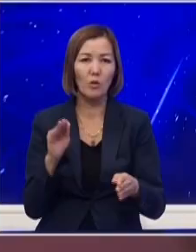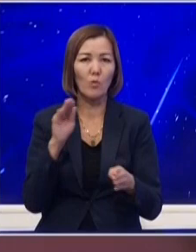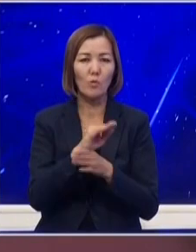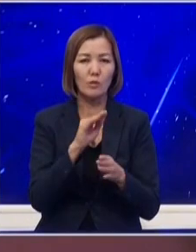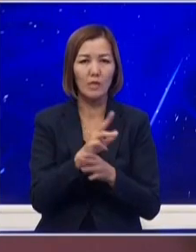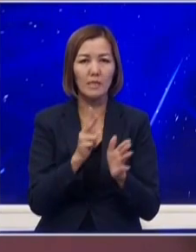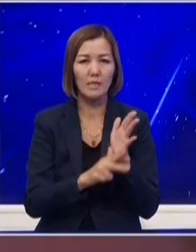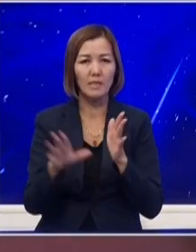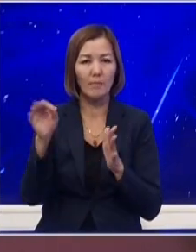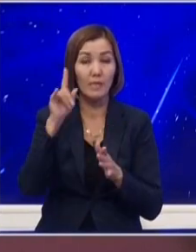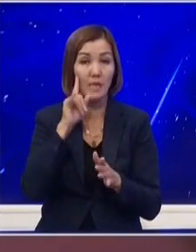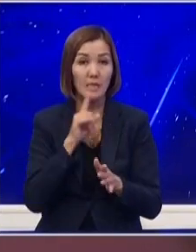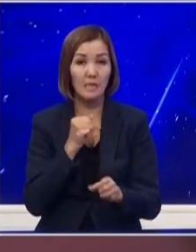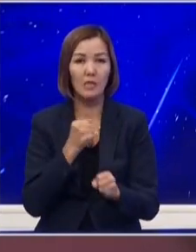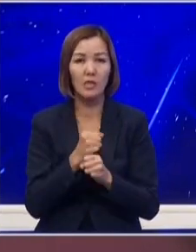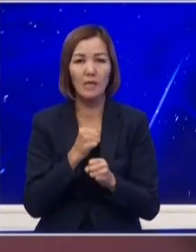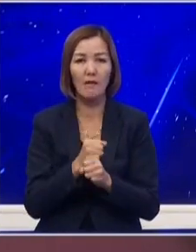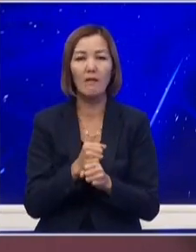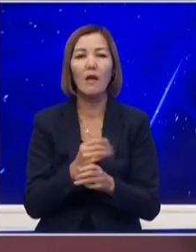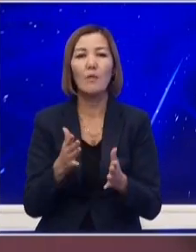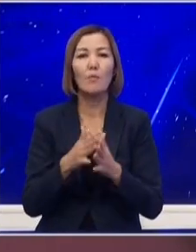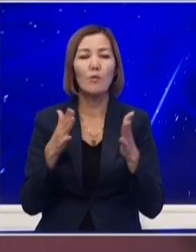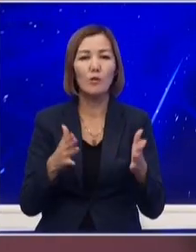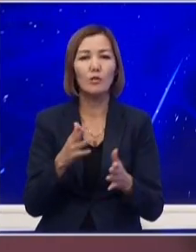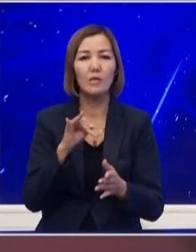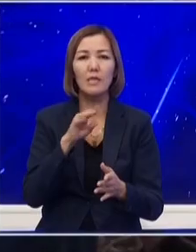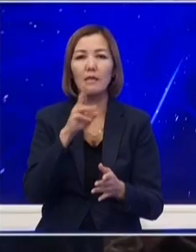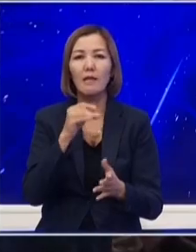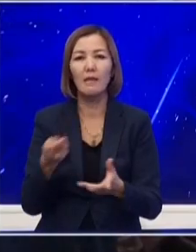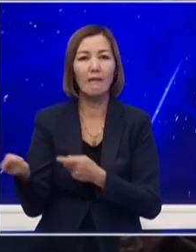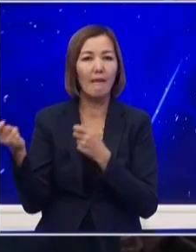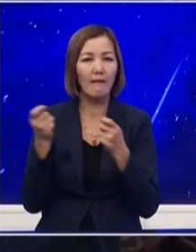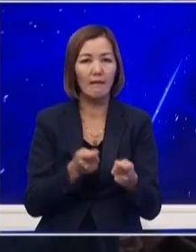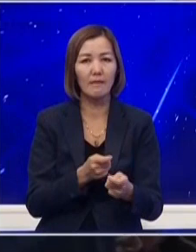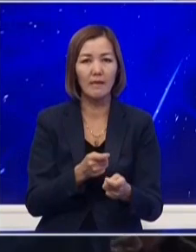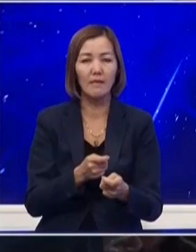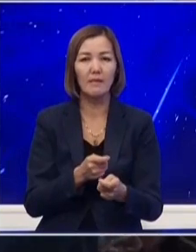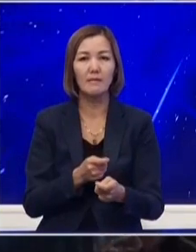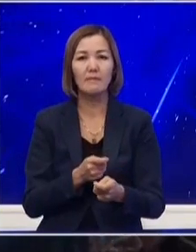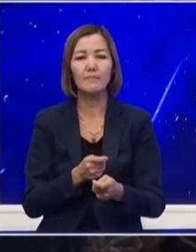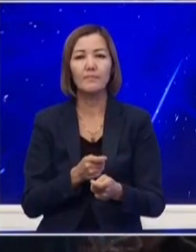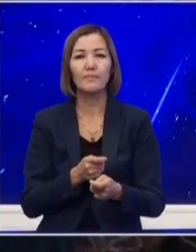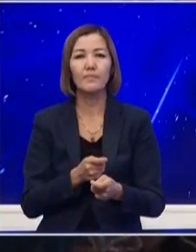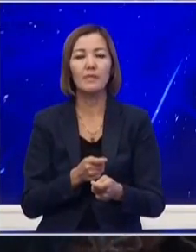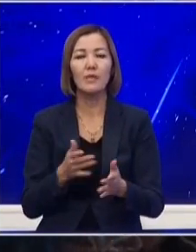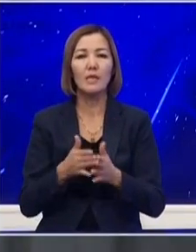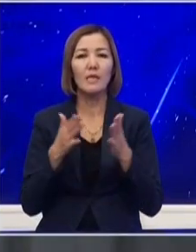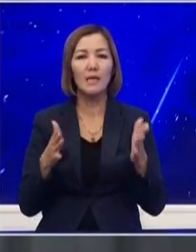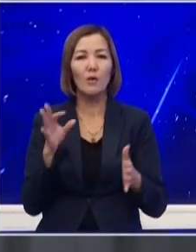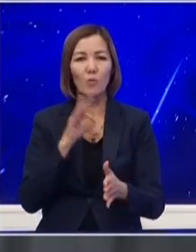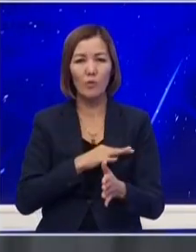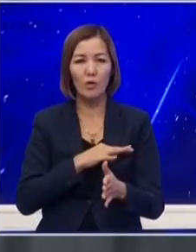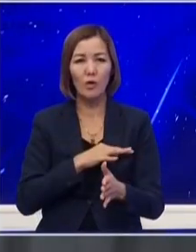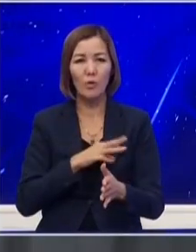жабдықтардың 80% қазақстандық өнім. Негізгі бөлшегі ғана Италиядан әкелінеді екен. Тіркеменің қолдану аясы кең.